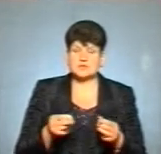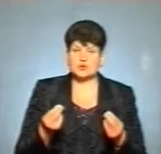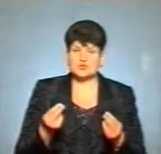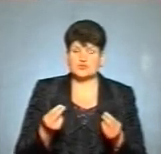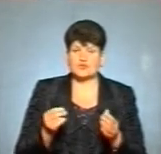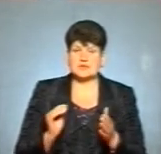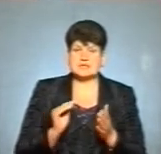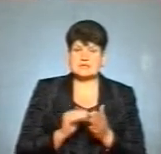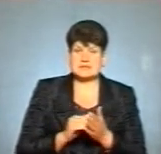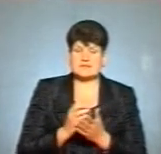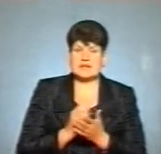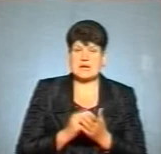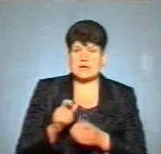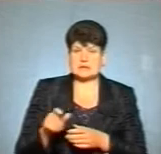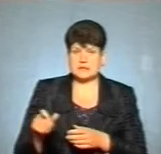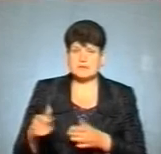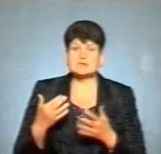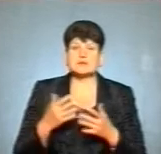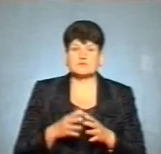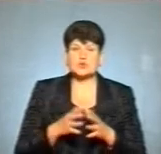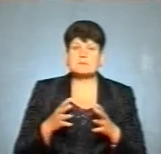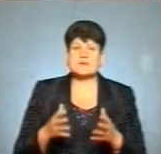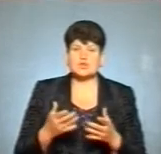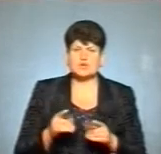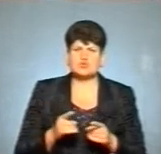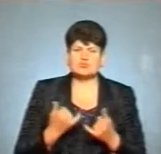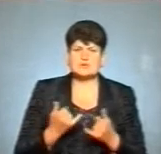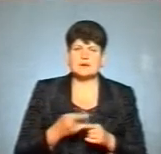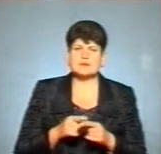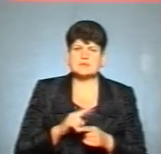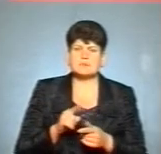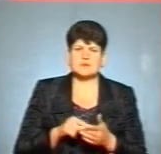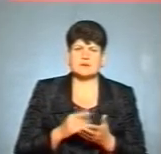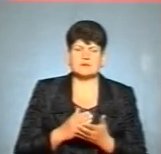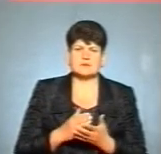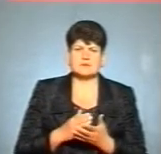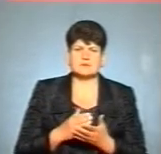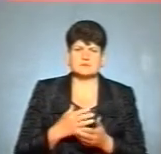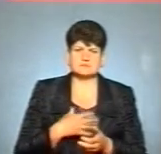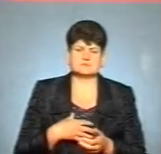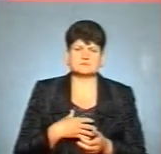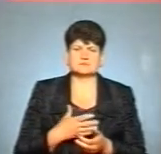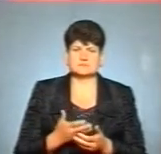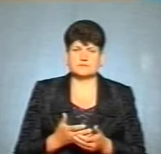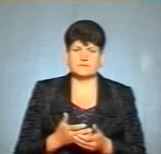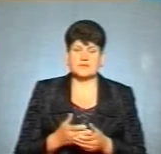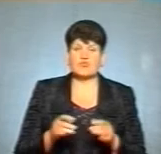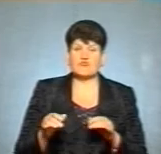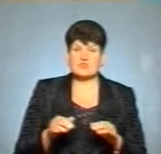для кандидатів. Наскільки вона збільшена і чому зараз це питання стало таким наріжним? Так, в